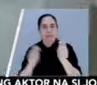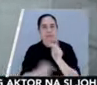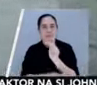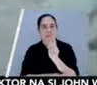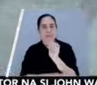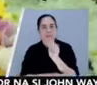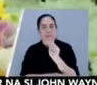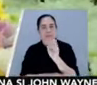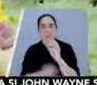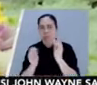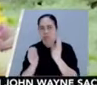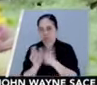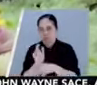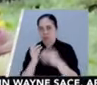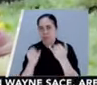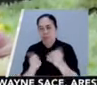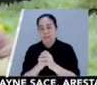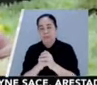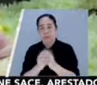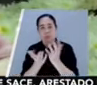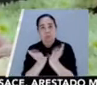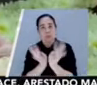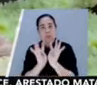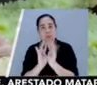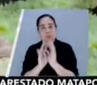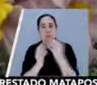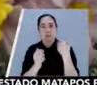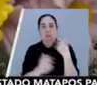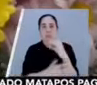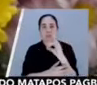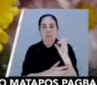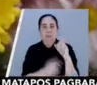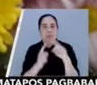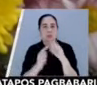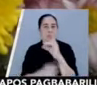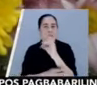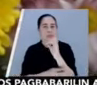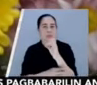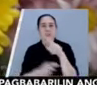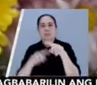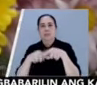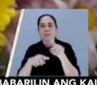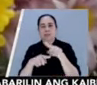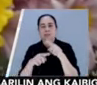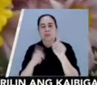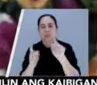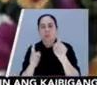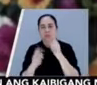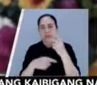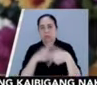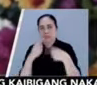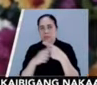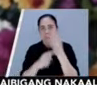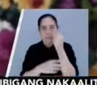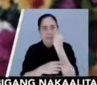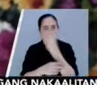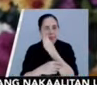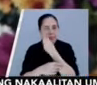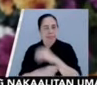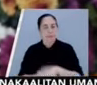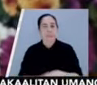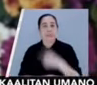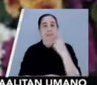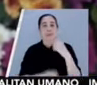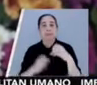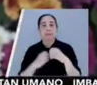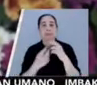Karaniwan combo merong PH hanggang PH Depende sa kombinasyon ng mga bulaklak para sa GMA integrated